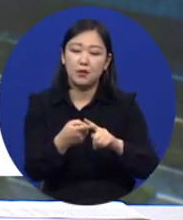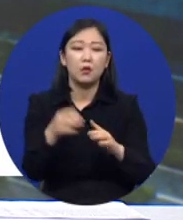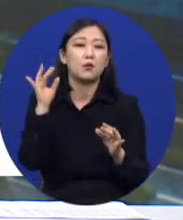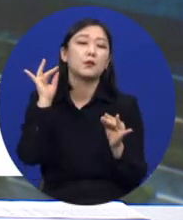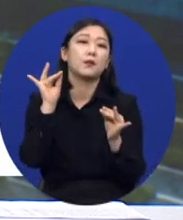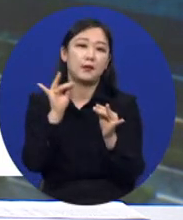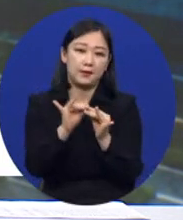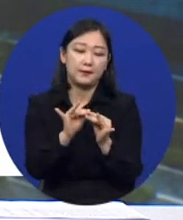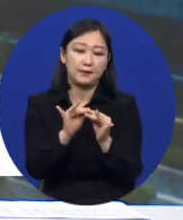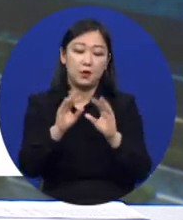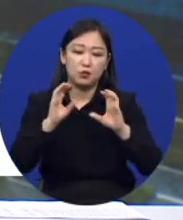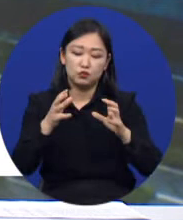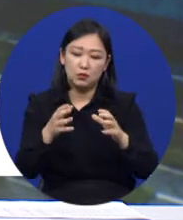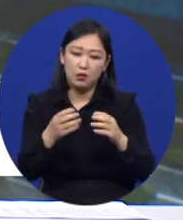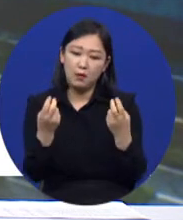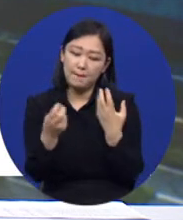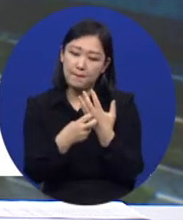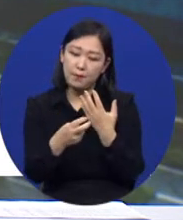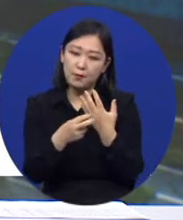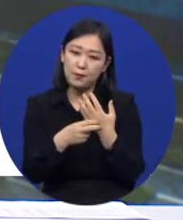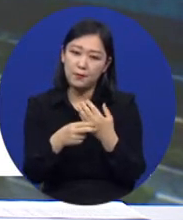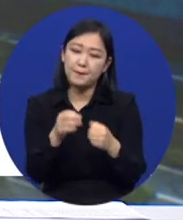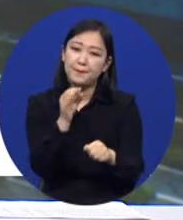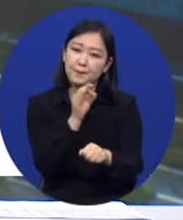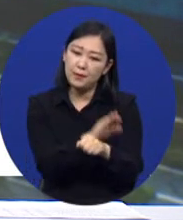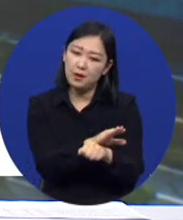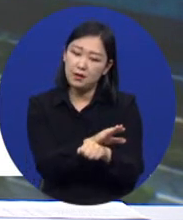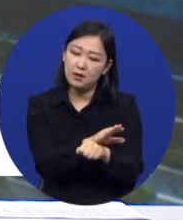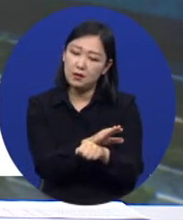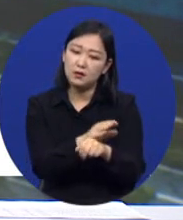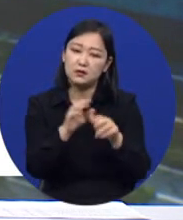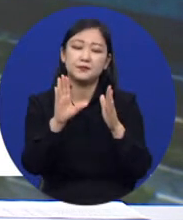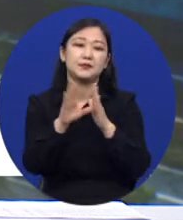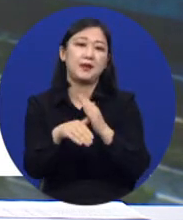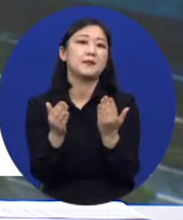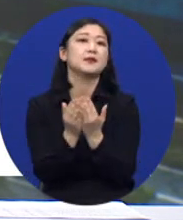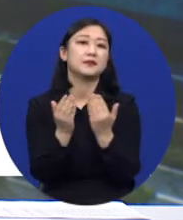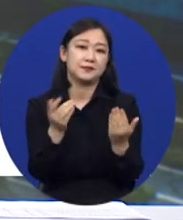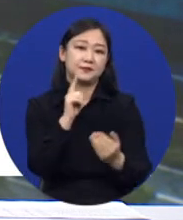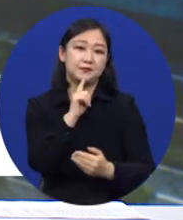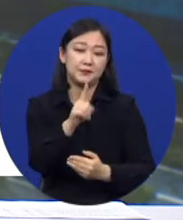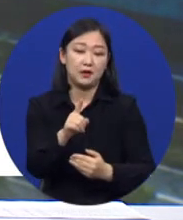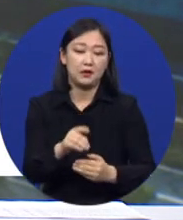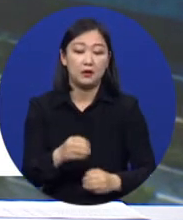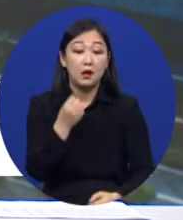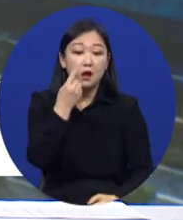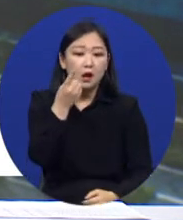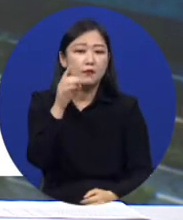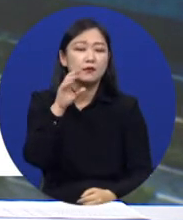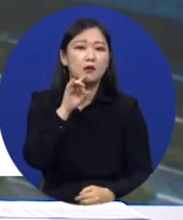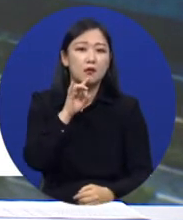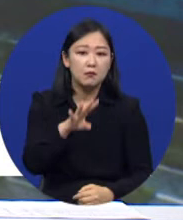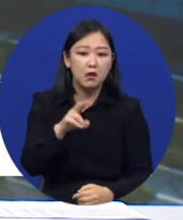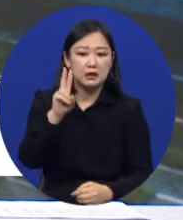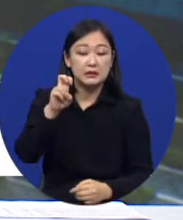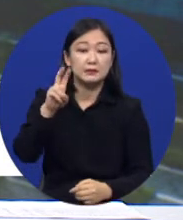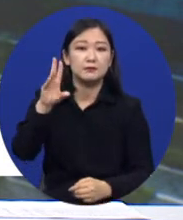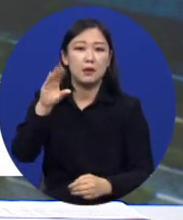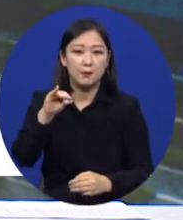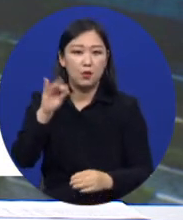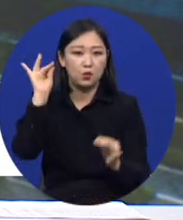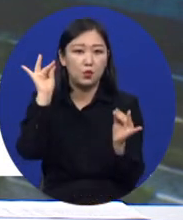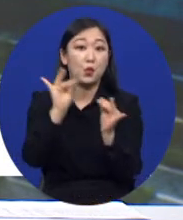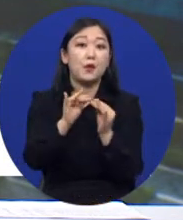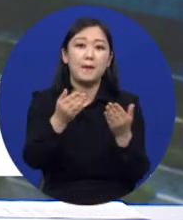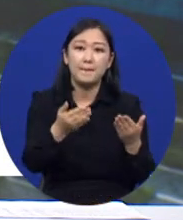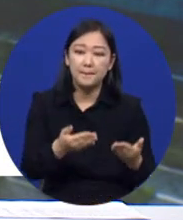며 국가가 병원을 매수하는 것은 시기상조 라고 답변했습니다 국민 차원이 올라온 지 한 달만에 22만 명이 넘는 동의를 얻었지만